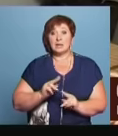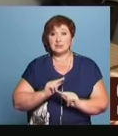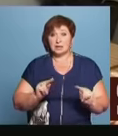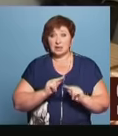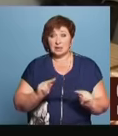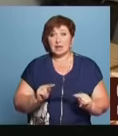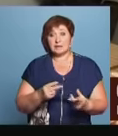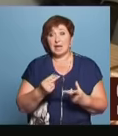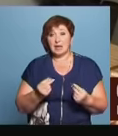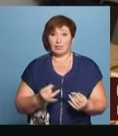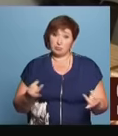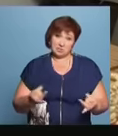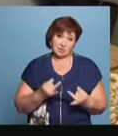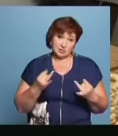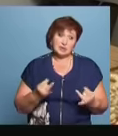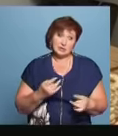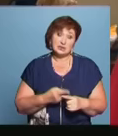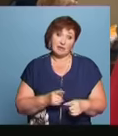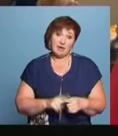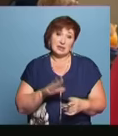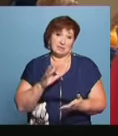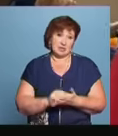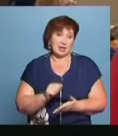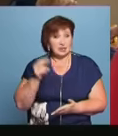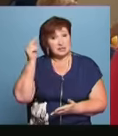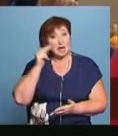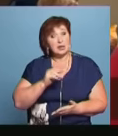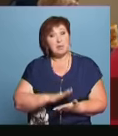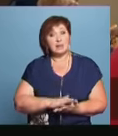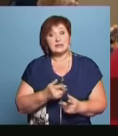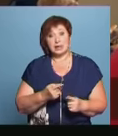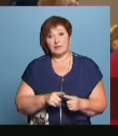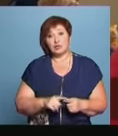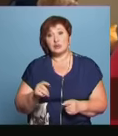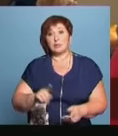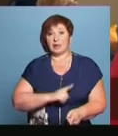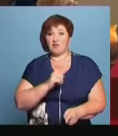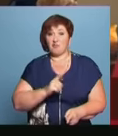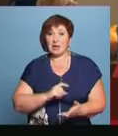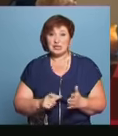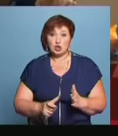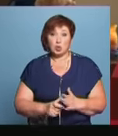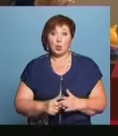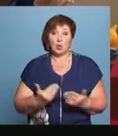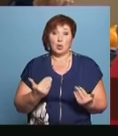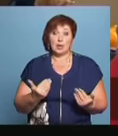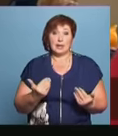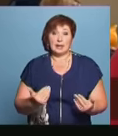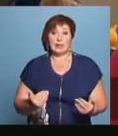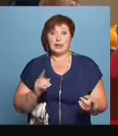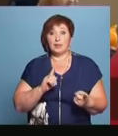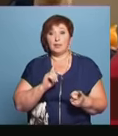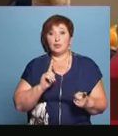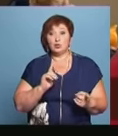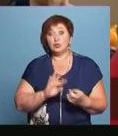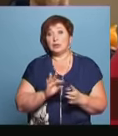тоже заинтересовало это, захотелось этим заниматься. В перспективе у нас открыть и ткацкую мастерскую, и столярную мастерскую по